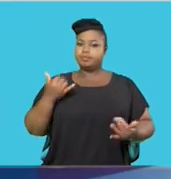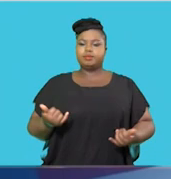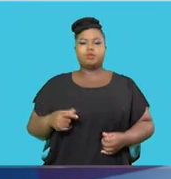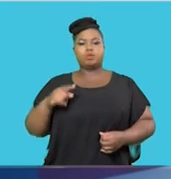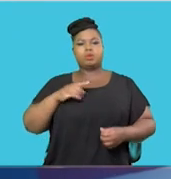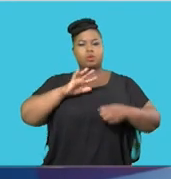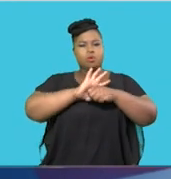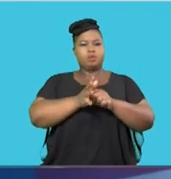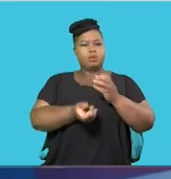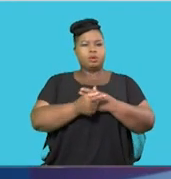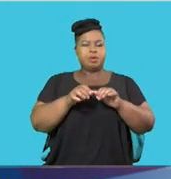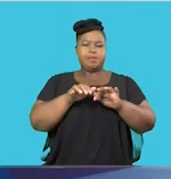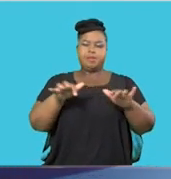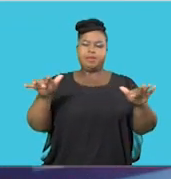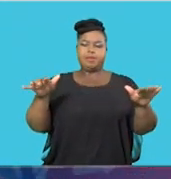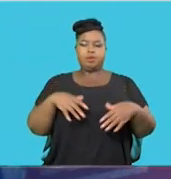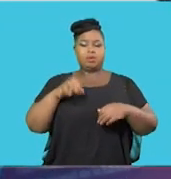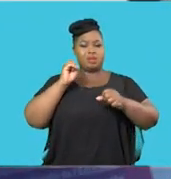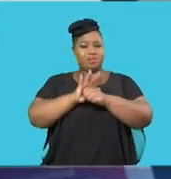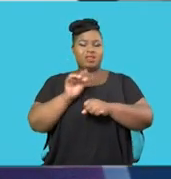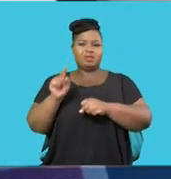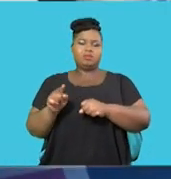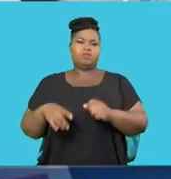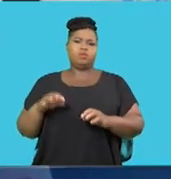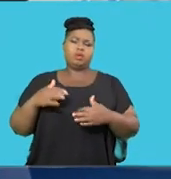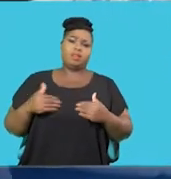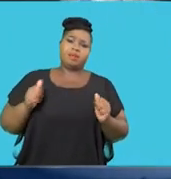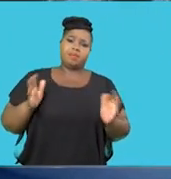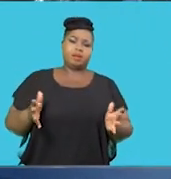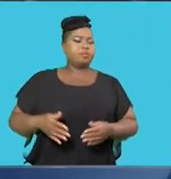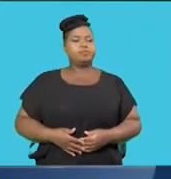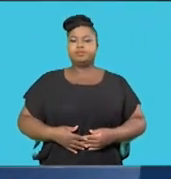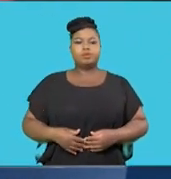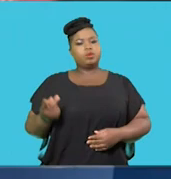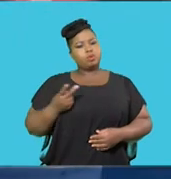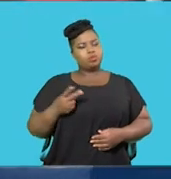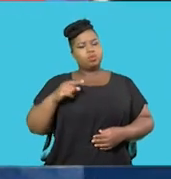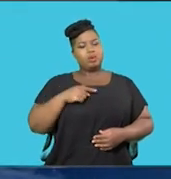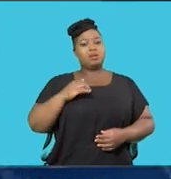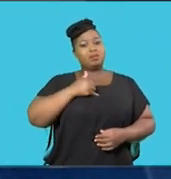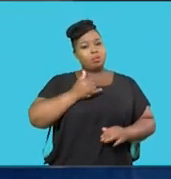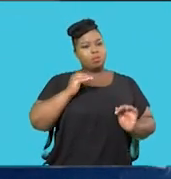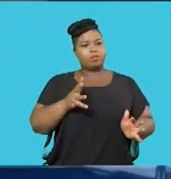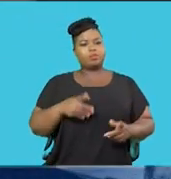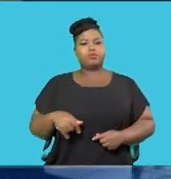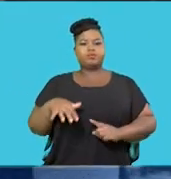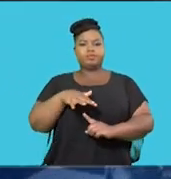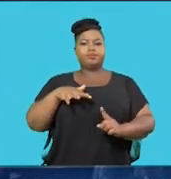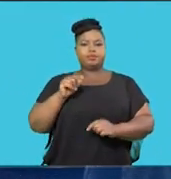kobhedukane lwe-COVID-19 akukhahlamezanga nje kuphela umkhakha wezempilo, kodwa kwagadla kwezwela